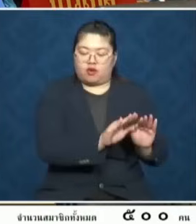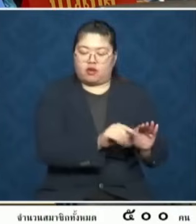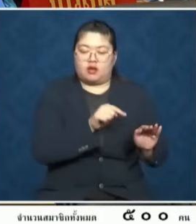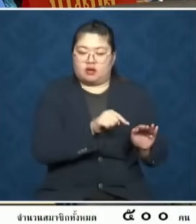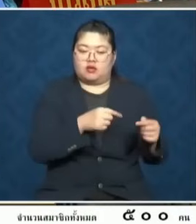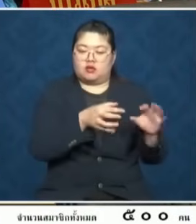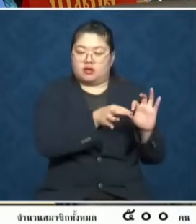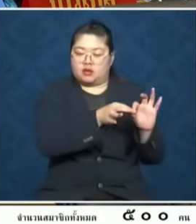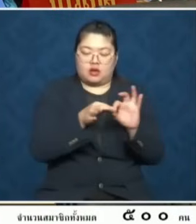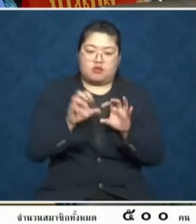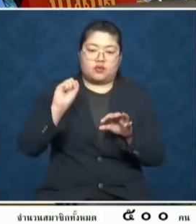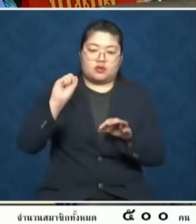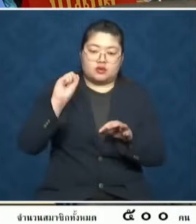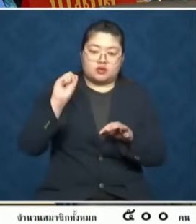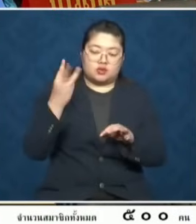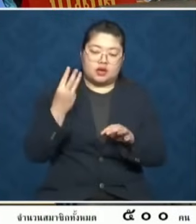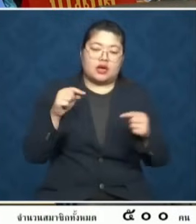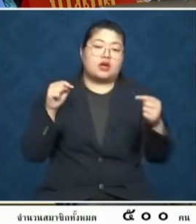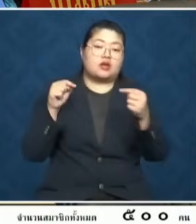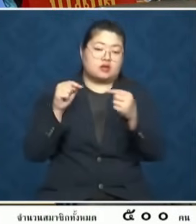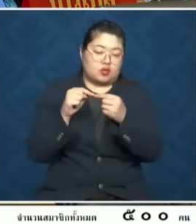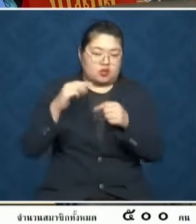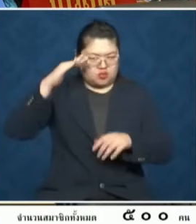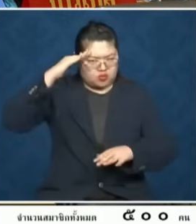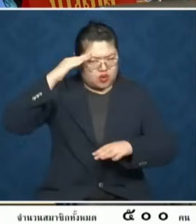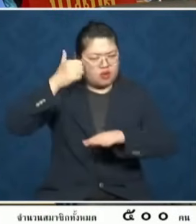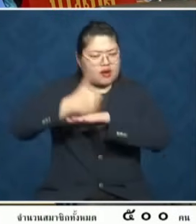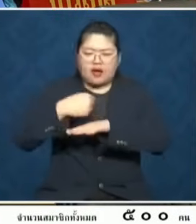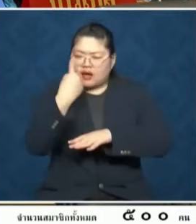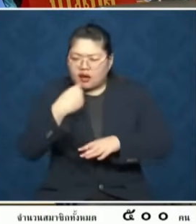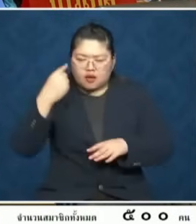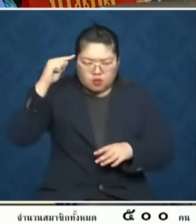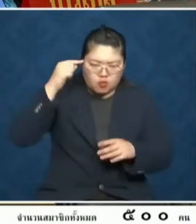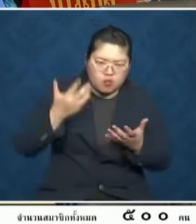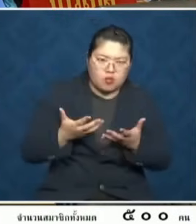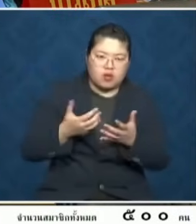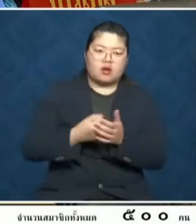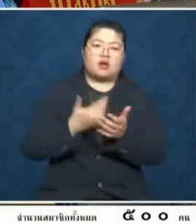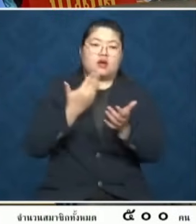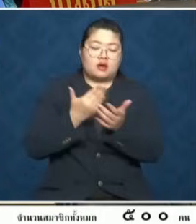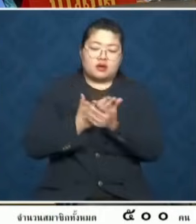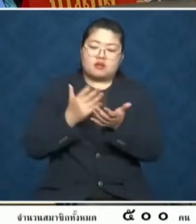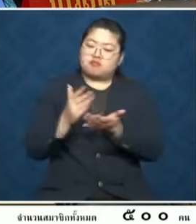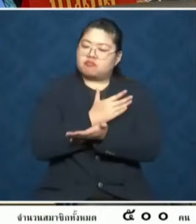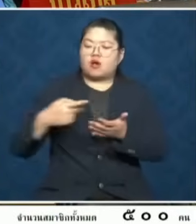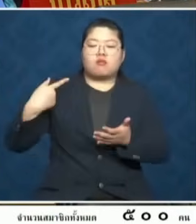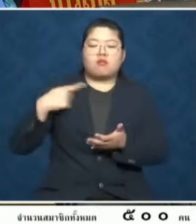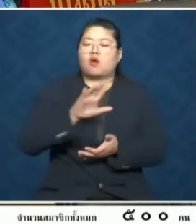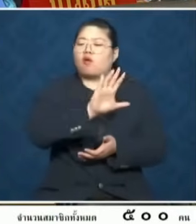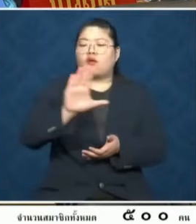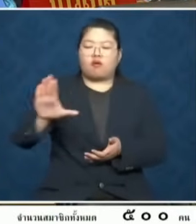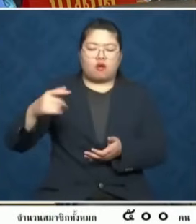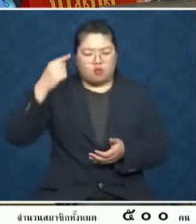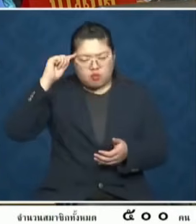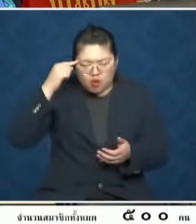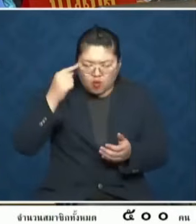สวัสดิการของกนายพลคนไหนไม่มีใครรู้มีการจัดแบ่งผลประโยชน์ให้แก่นายทหารระดับใดบ้างก็ไม่